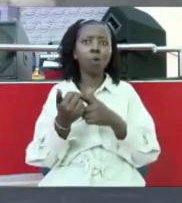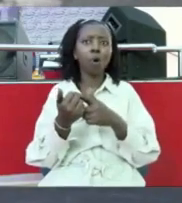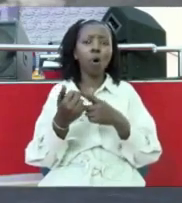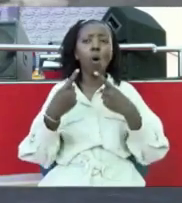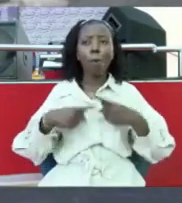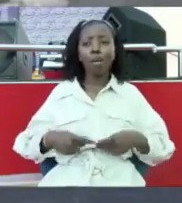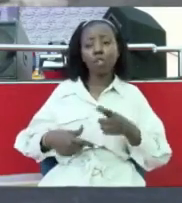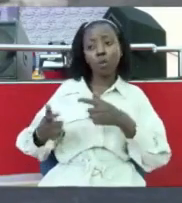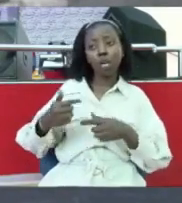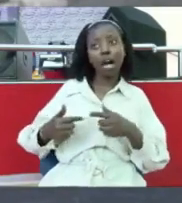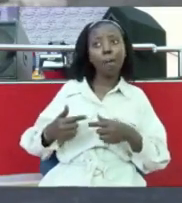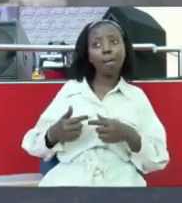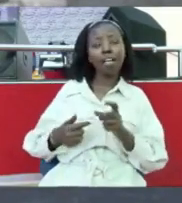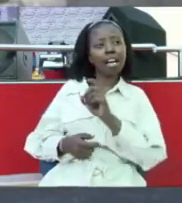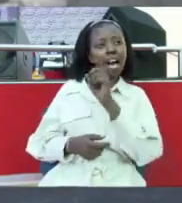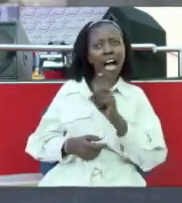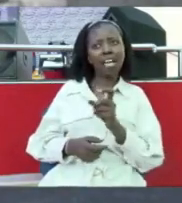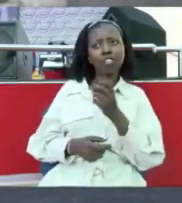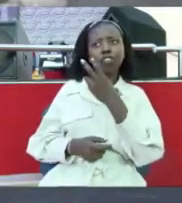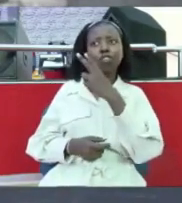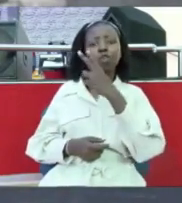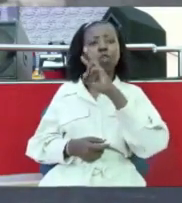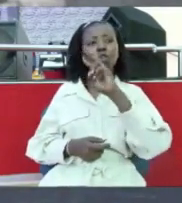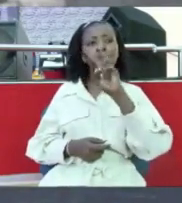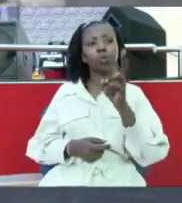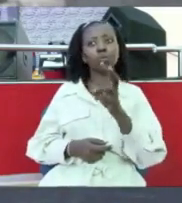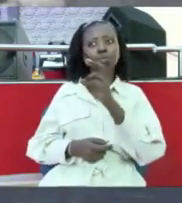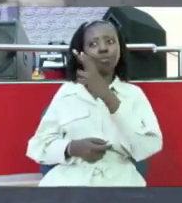kukukopa 20 thao, sio zamani.